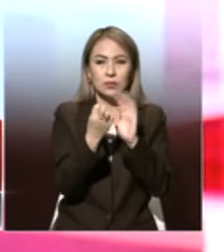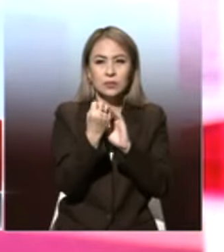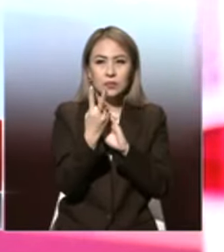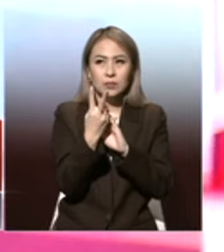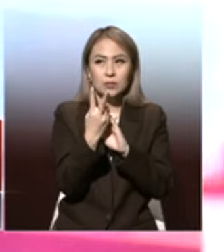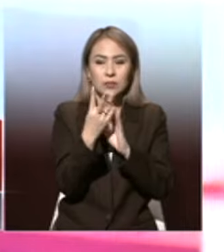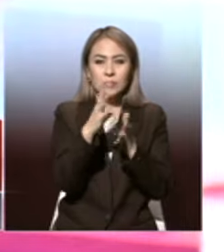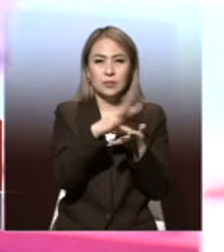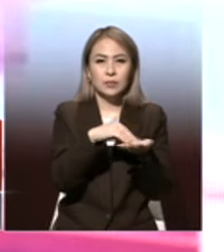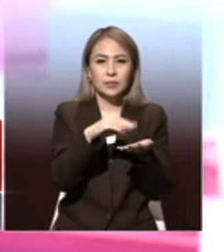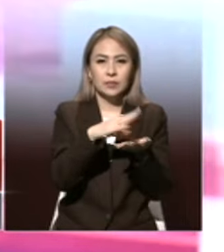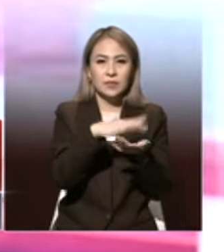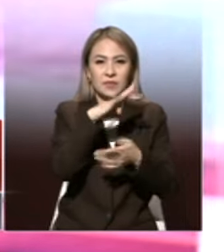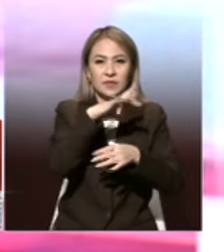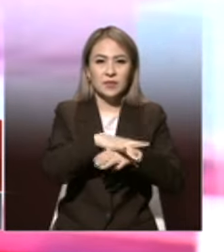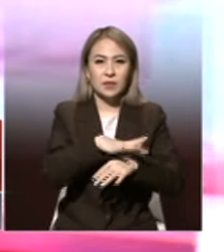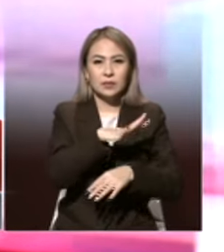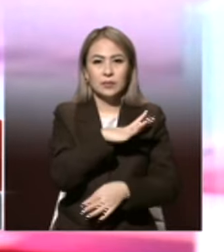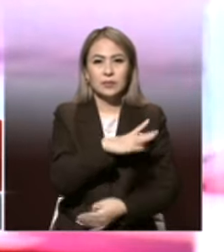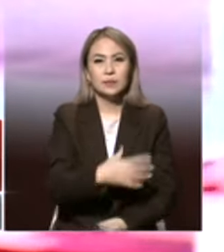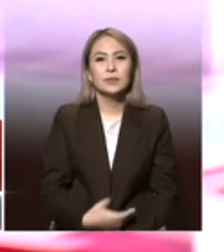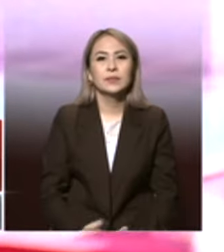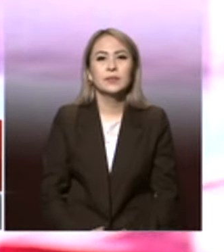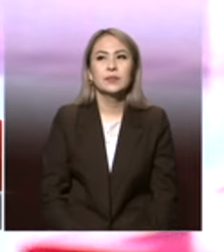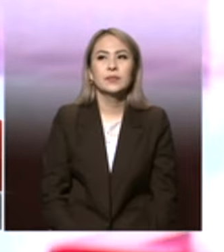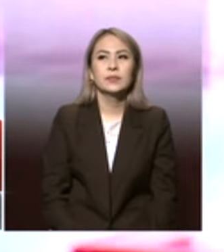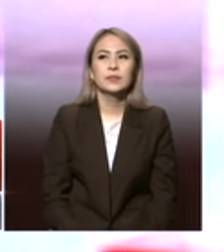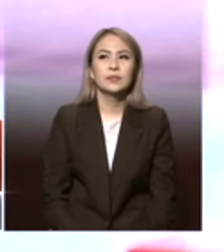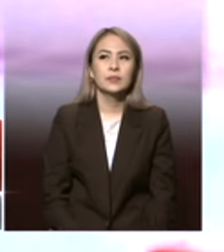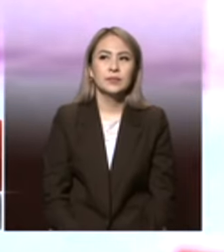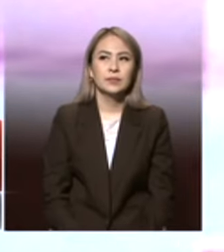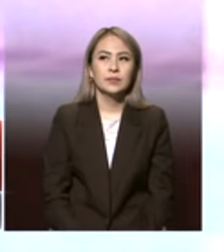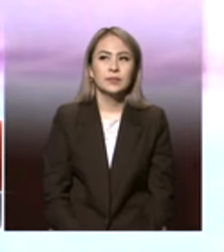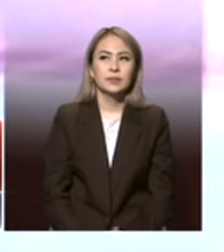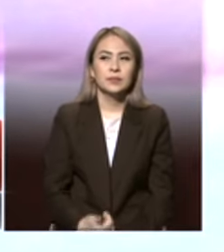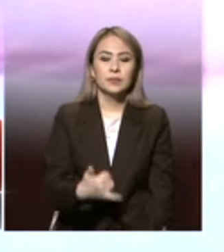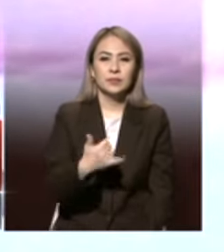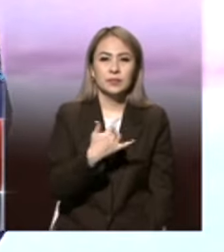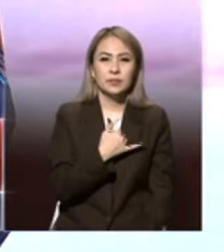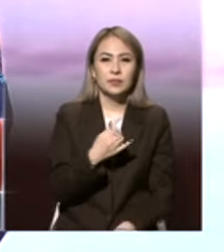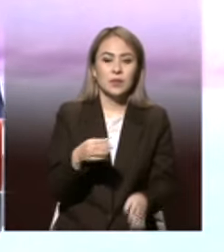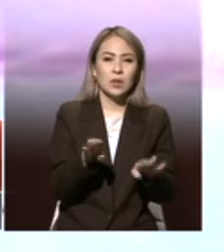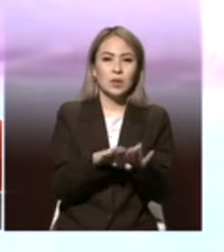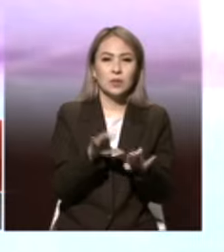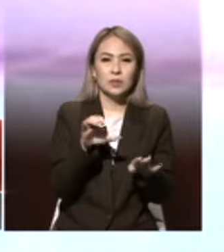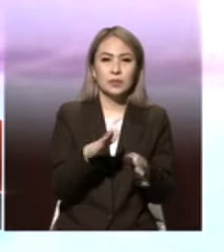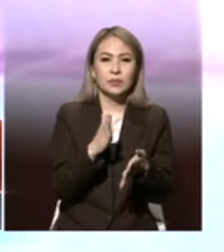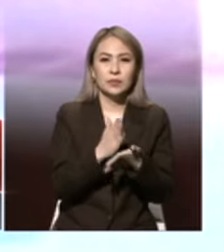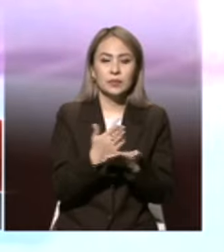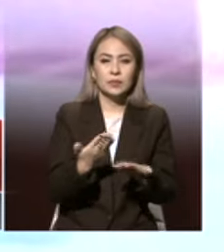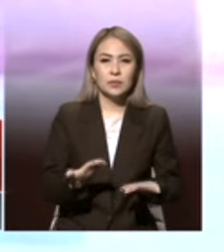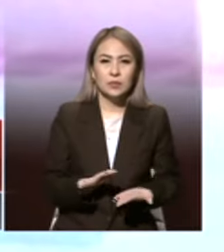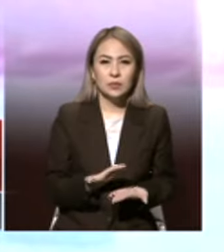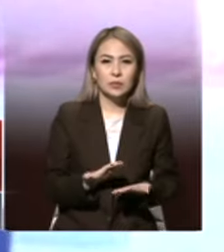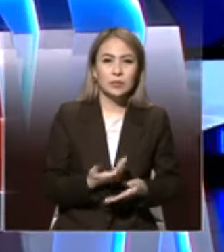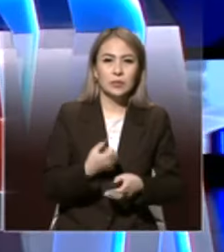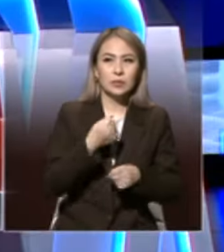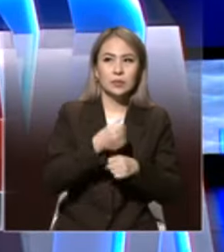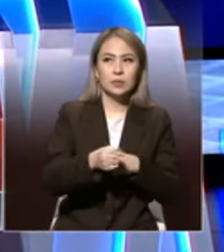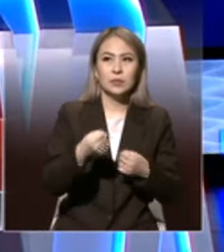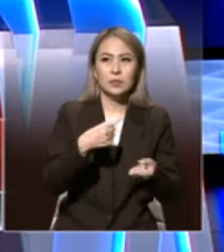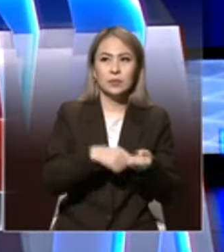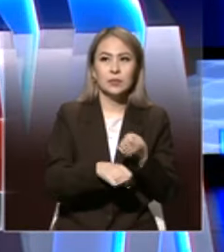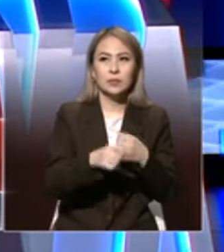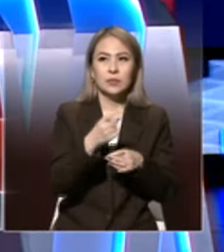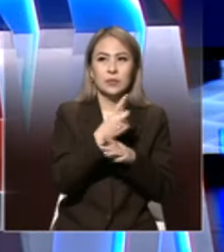912-сі қайталанған фактілер. Бізде ондай да статистика жүрледі. Бізде тұрмыстық зорлық-зомбылықтың бірнеше түр